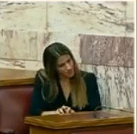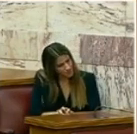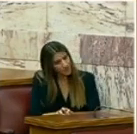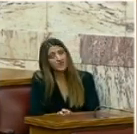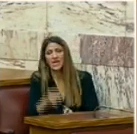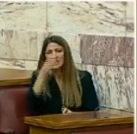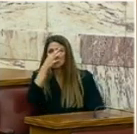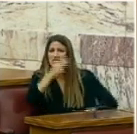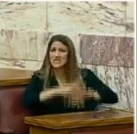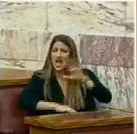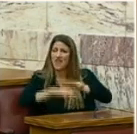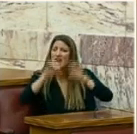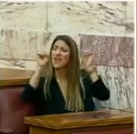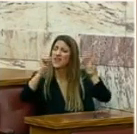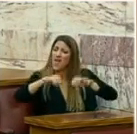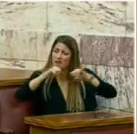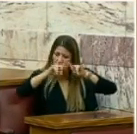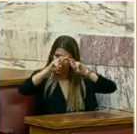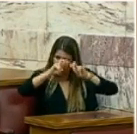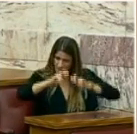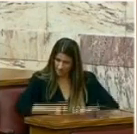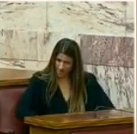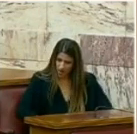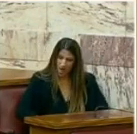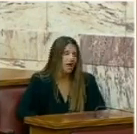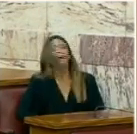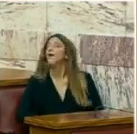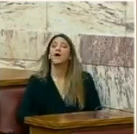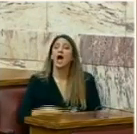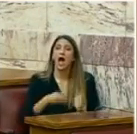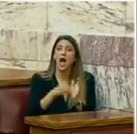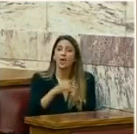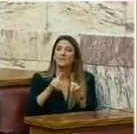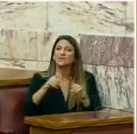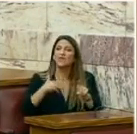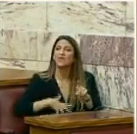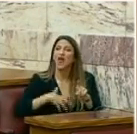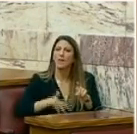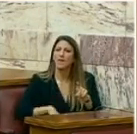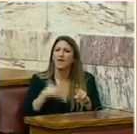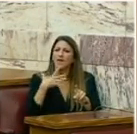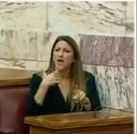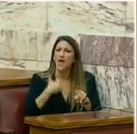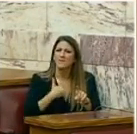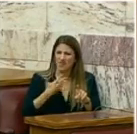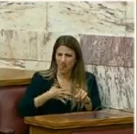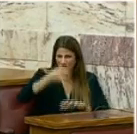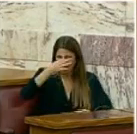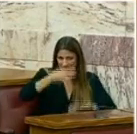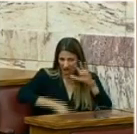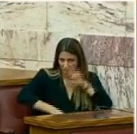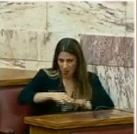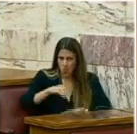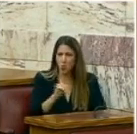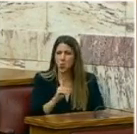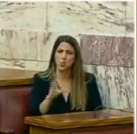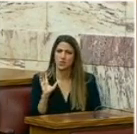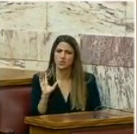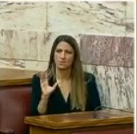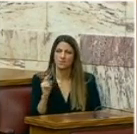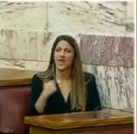σκανδαλολογία. Δεν είναι στον πυρήνα του αριστερού πολιτικού λόγου η σκανδαλολογία.